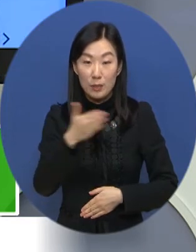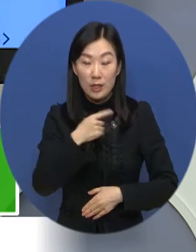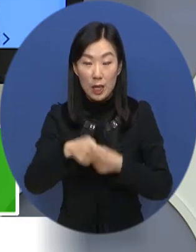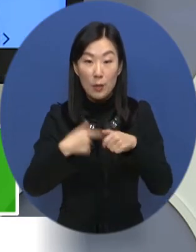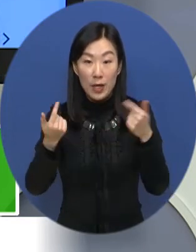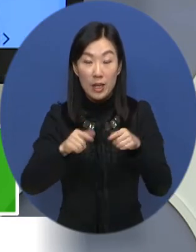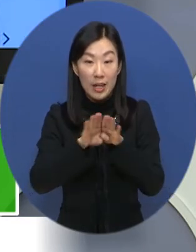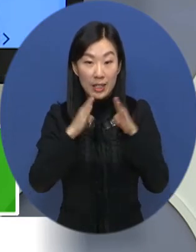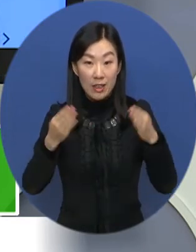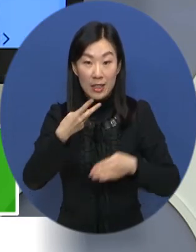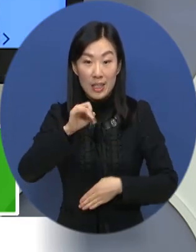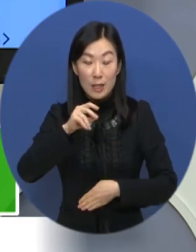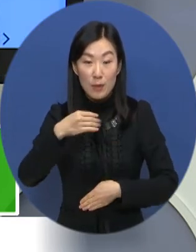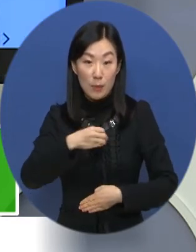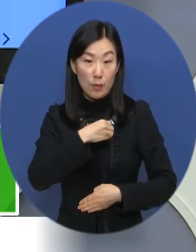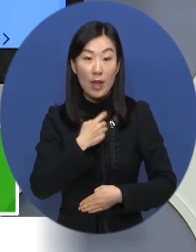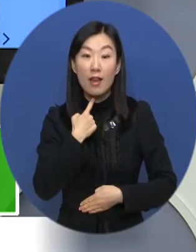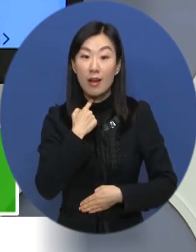개최되어